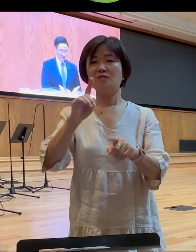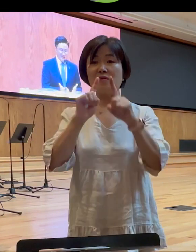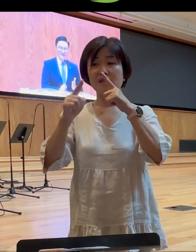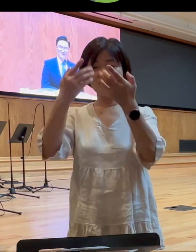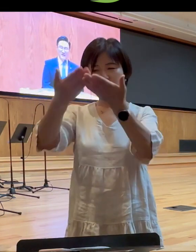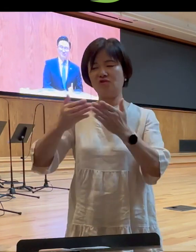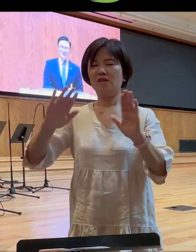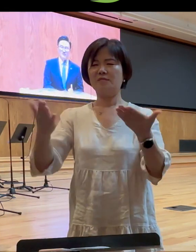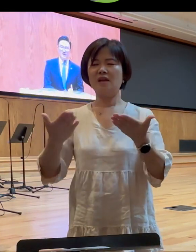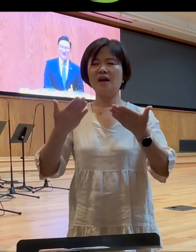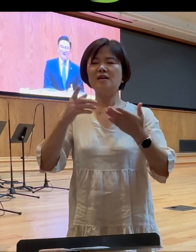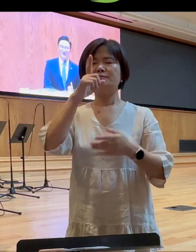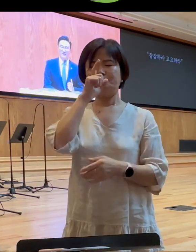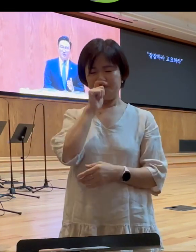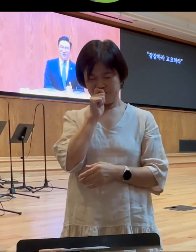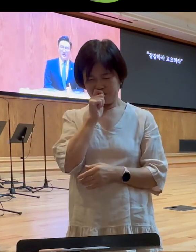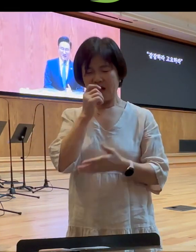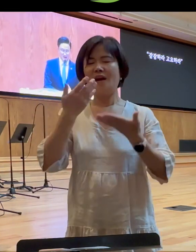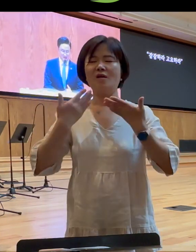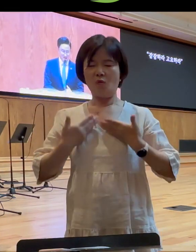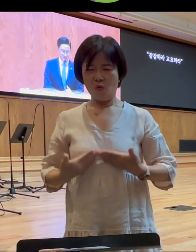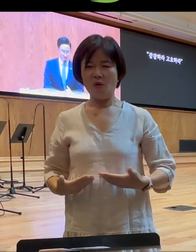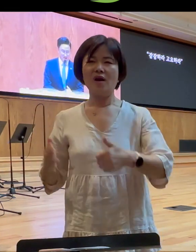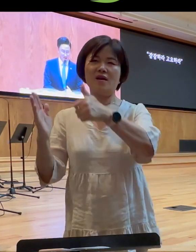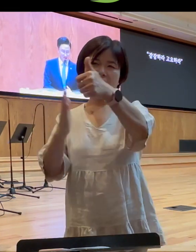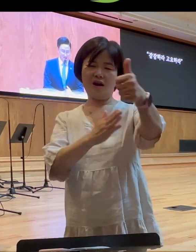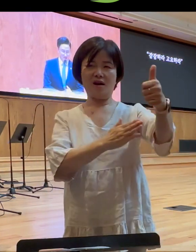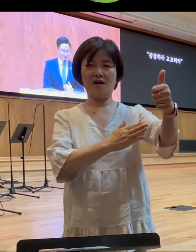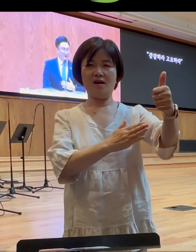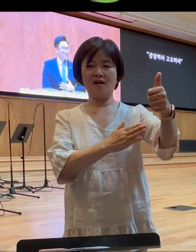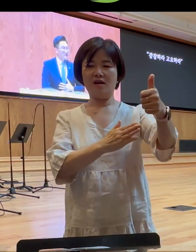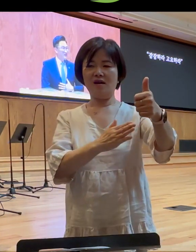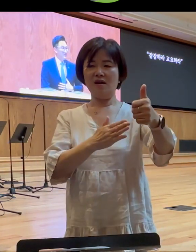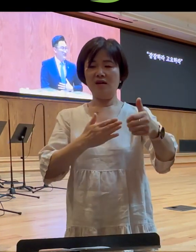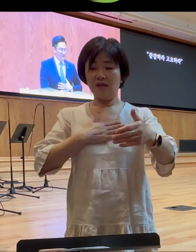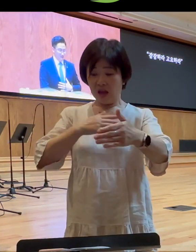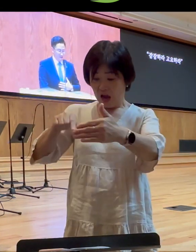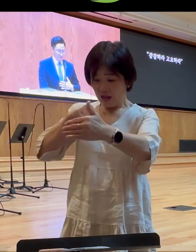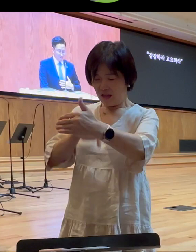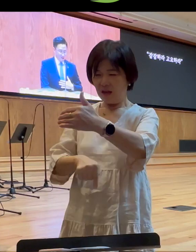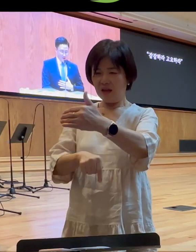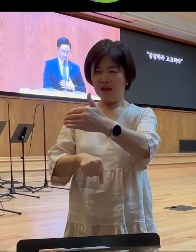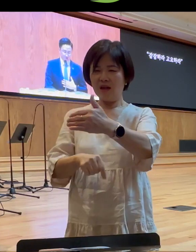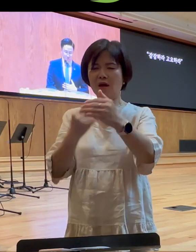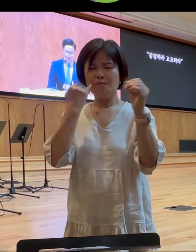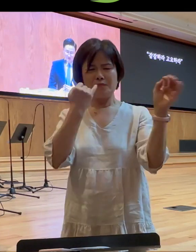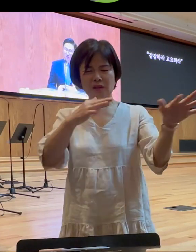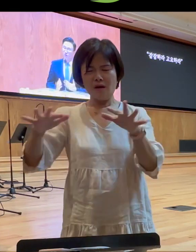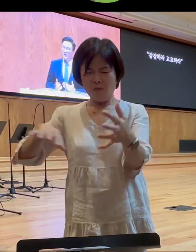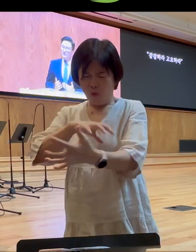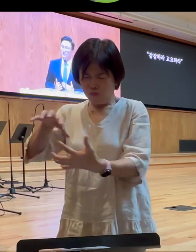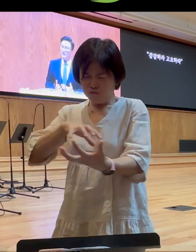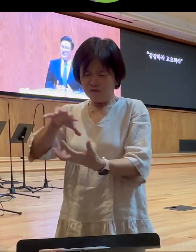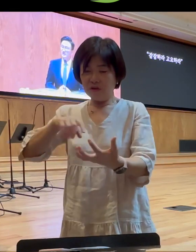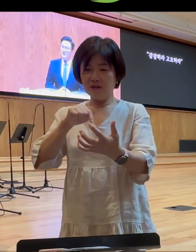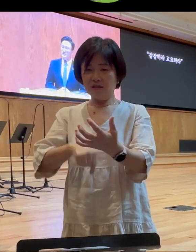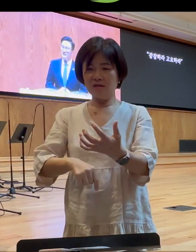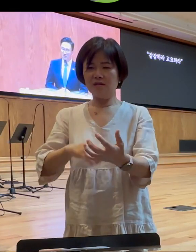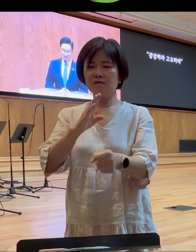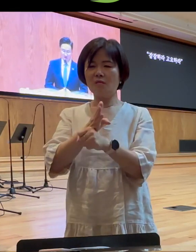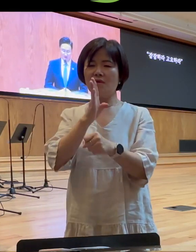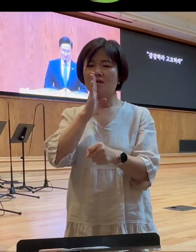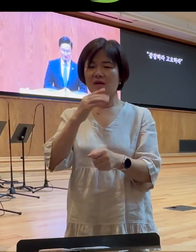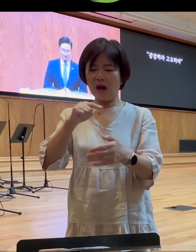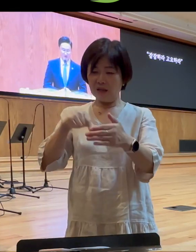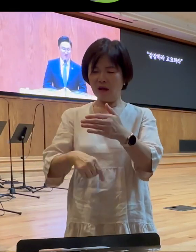말씀하십니다. 잠잠하라, 고요하라. 우리 내면에 바다의 폭풍같이 혼란스러운 일들이